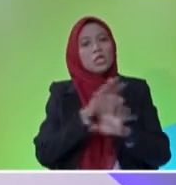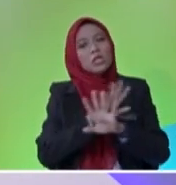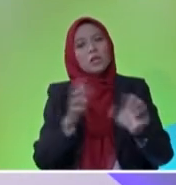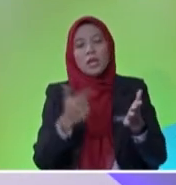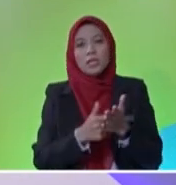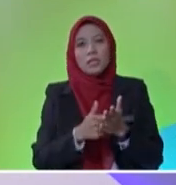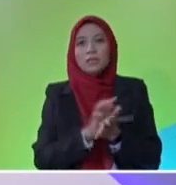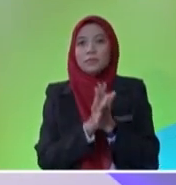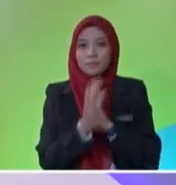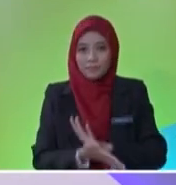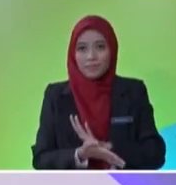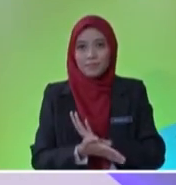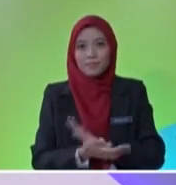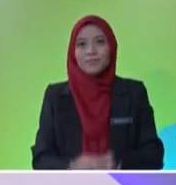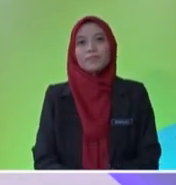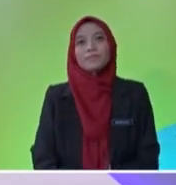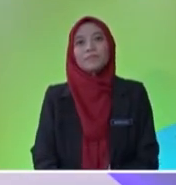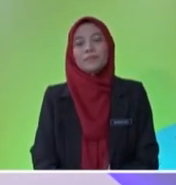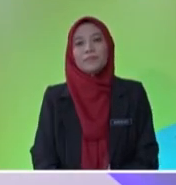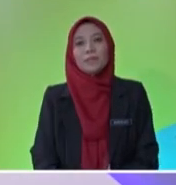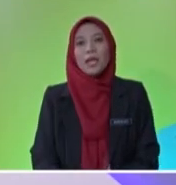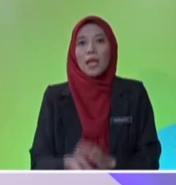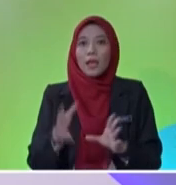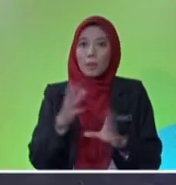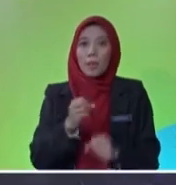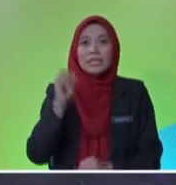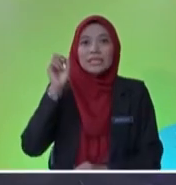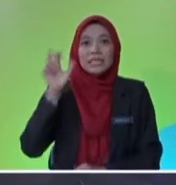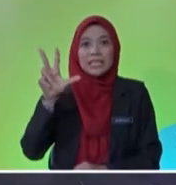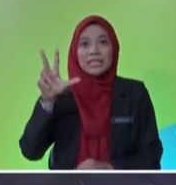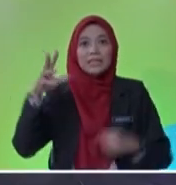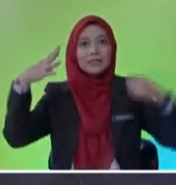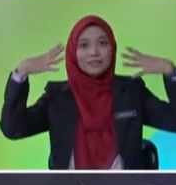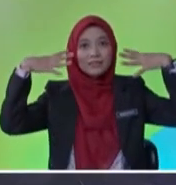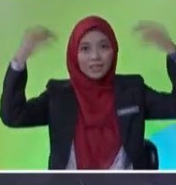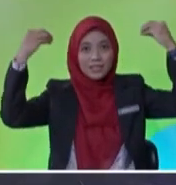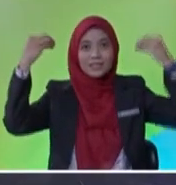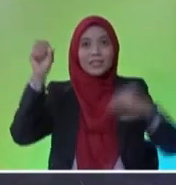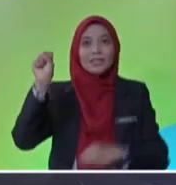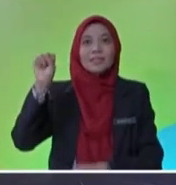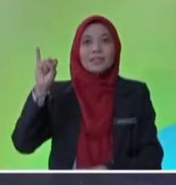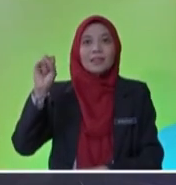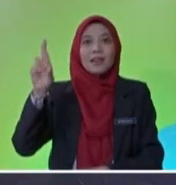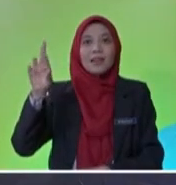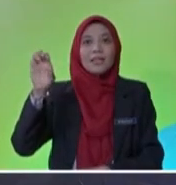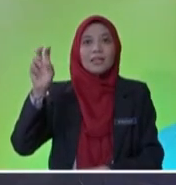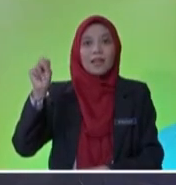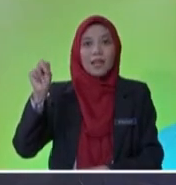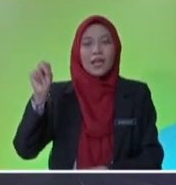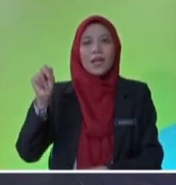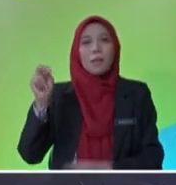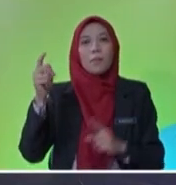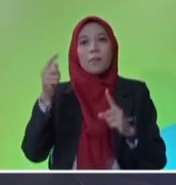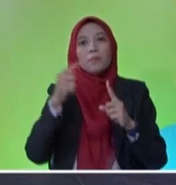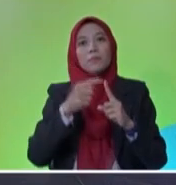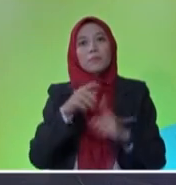jawabannya dan kita bagi tiga juga Bin chairudin kepada adik-adik sav3 juga sih dan kepada adik